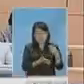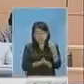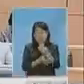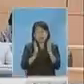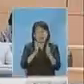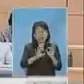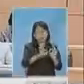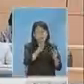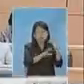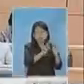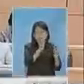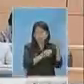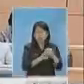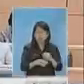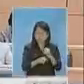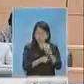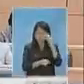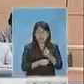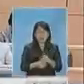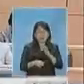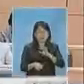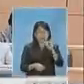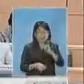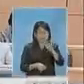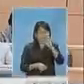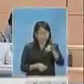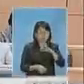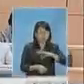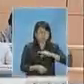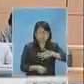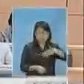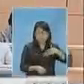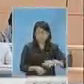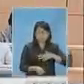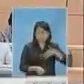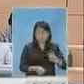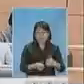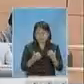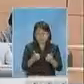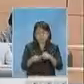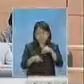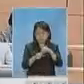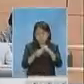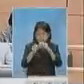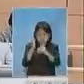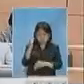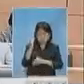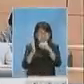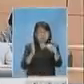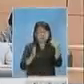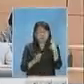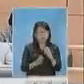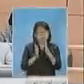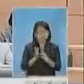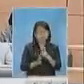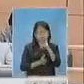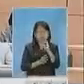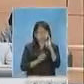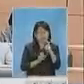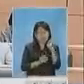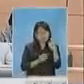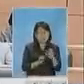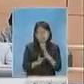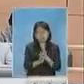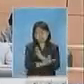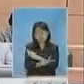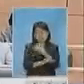ฮะมันไปเหยียบย่ำหัวใจญาติพี่น้องเขามันไปเหยียบย่ำหัวใจคนที่เขาดูอยู่ทั้งประเทศคนที่ตายเนี่ยเาตายก่อนไฟไหม้